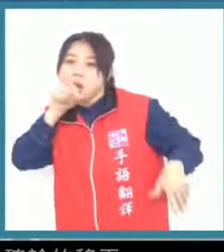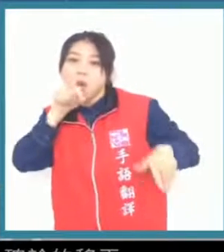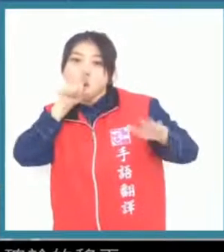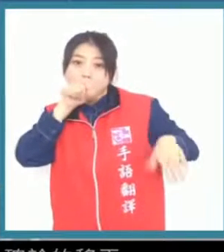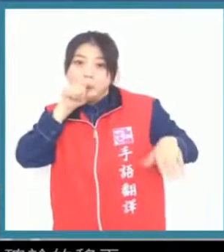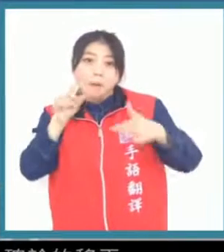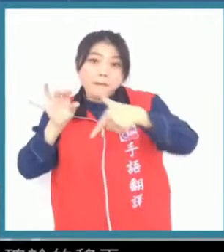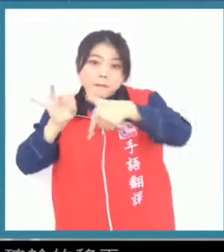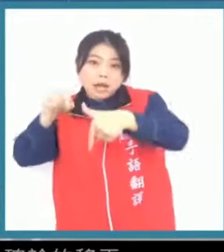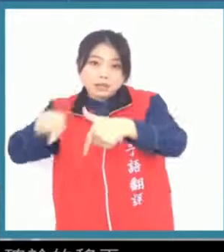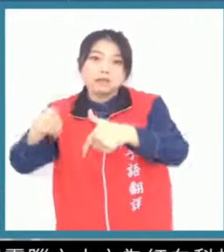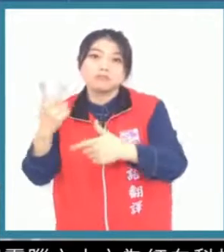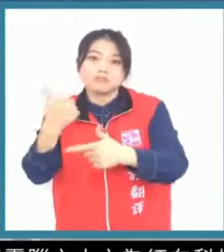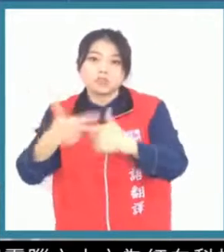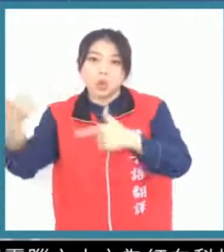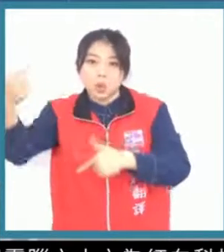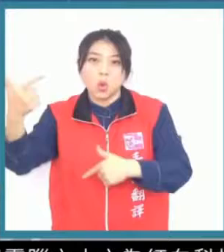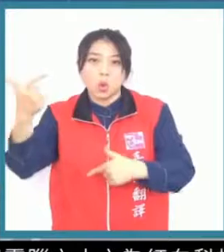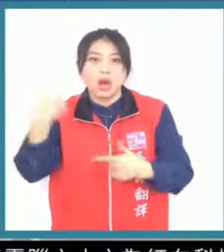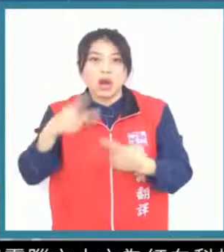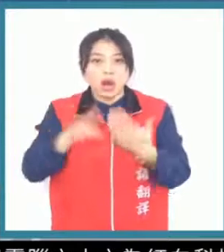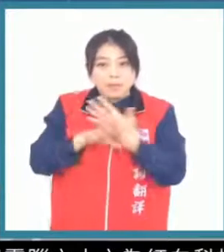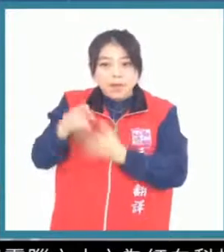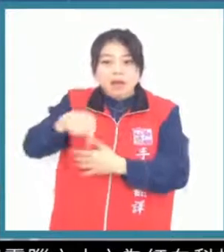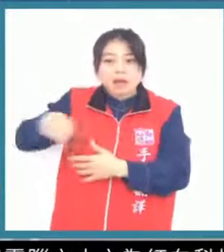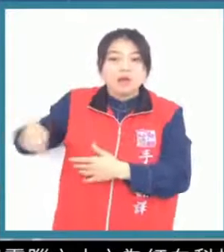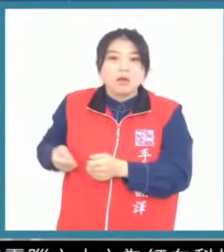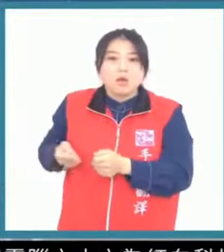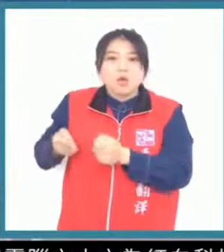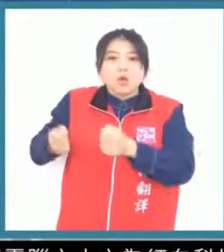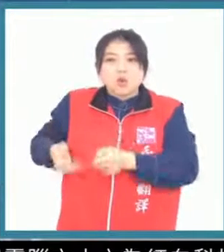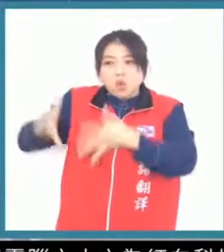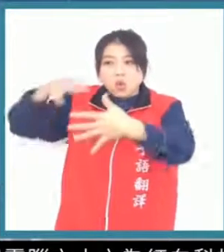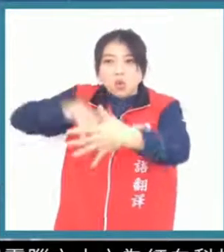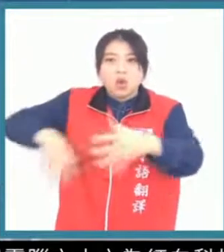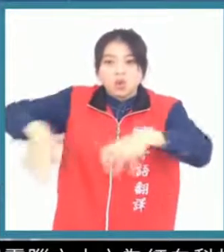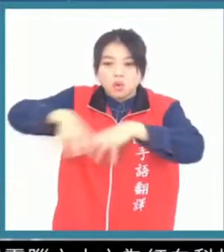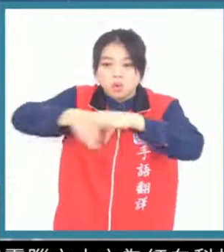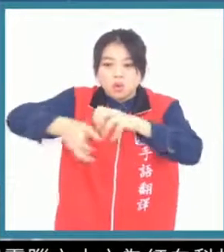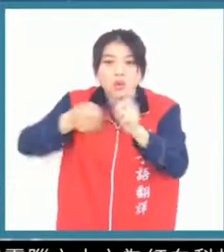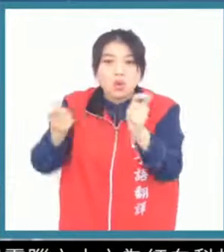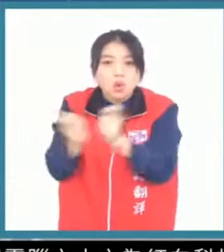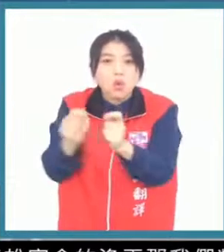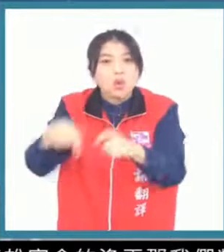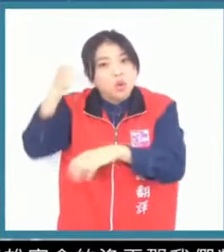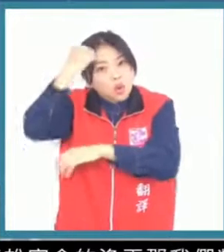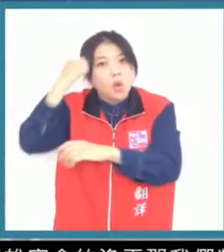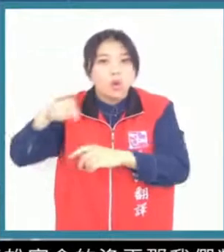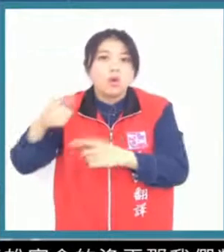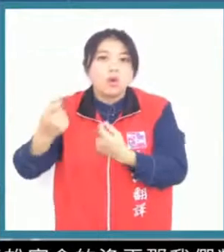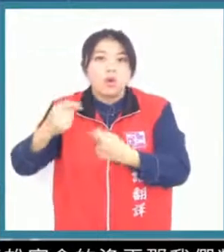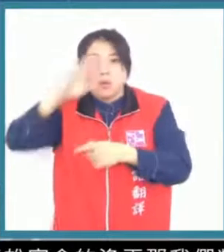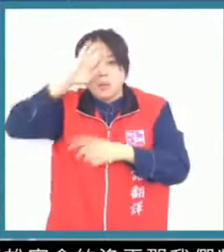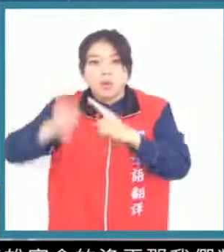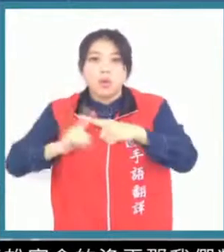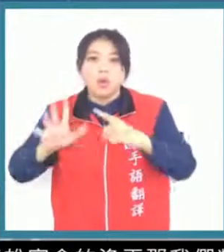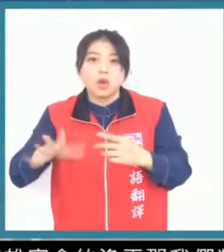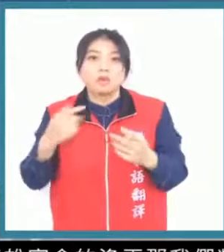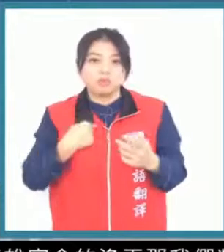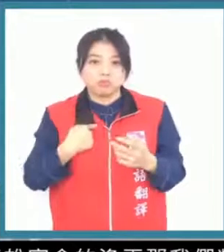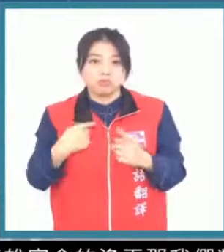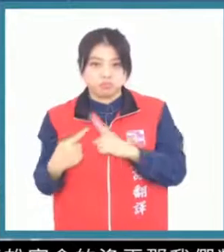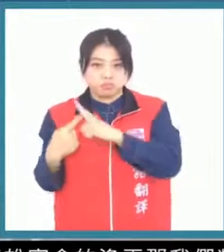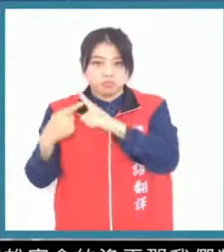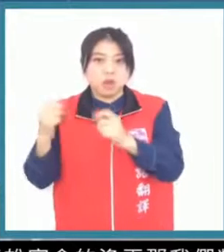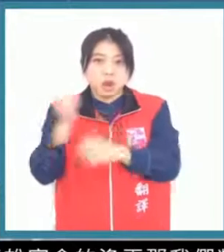是同住在远雄宿舍的移工。那我们劳动部跟劳动局有12组人会进行疫调之外，那